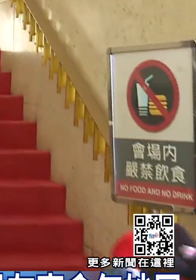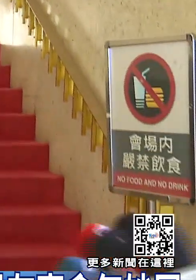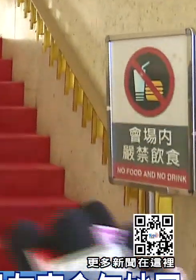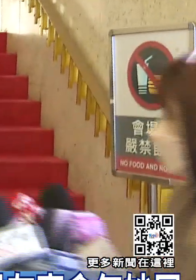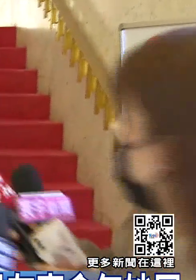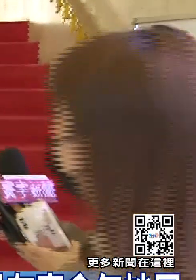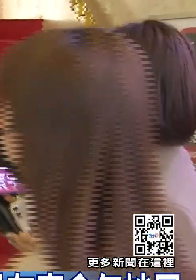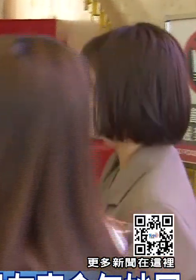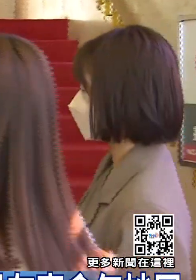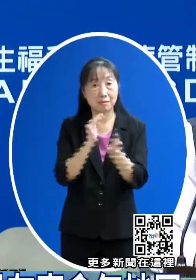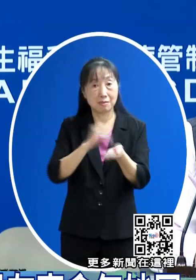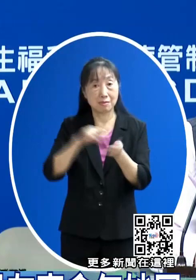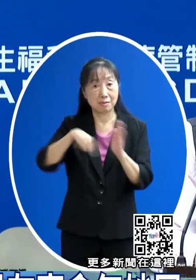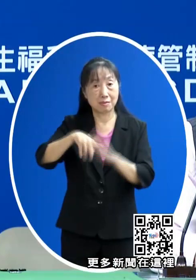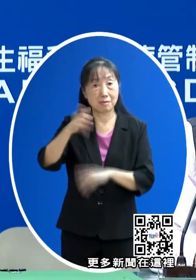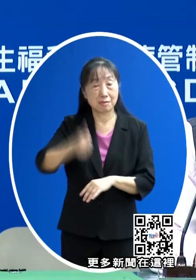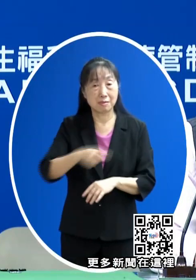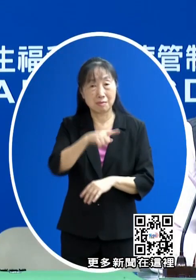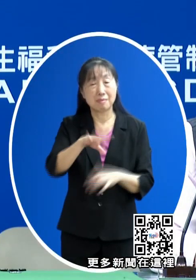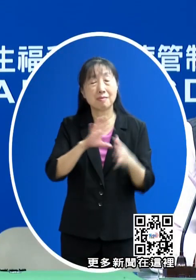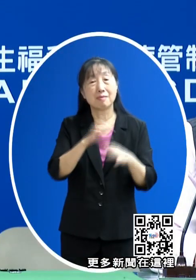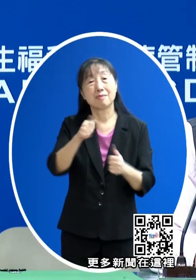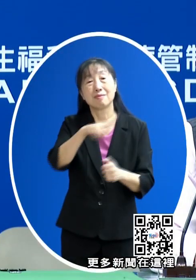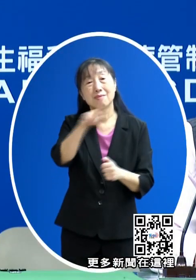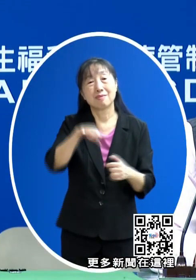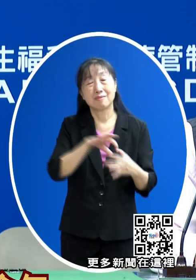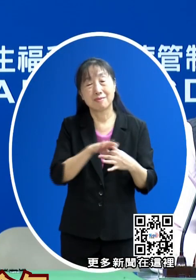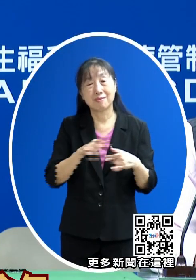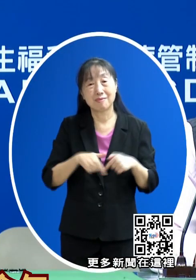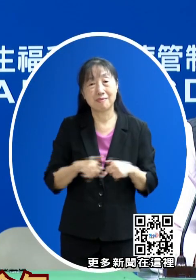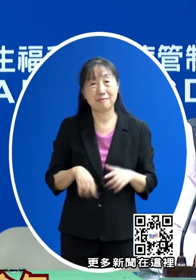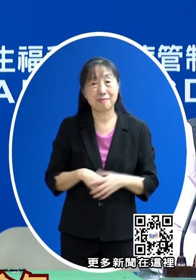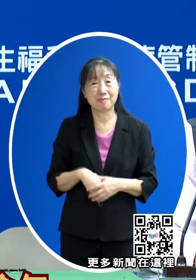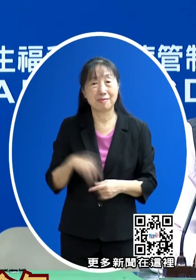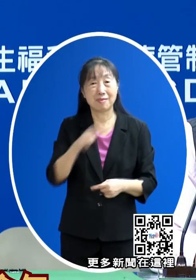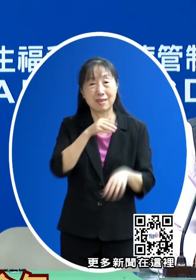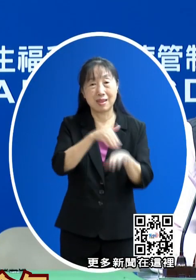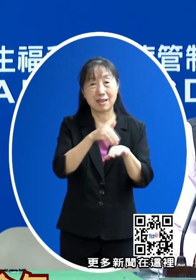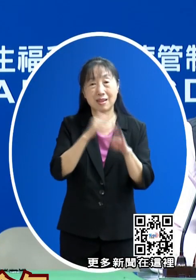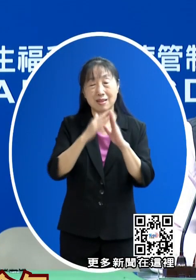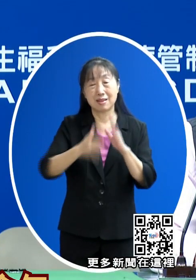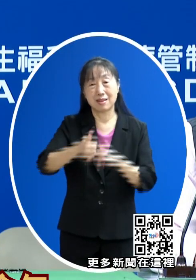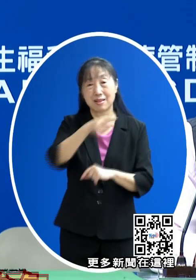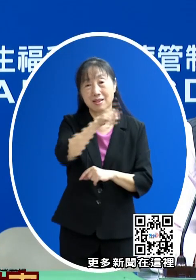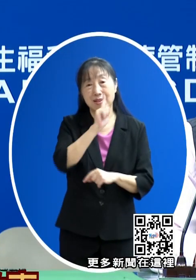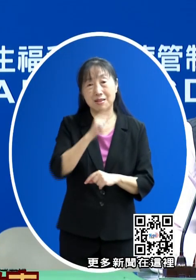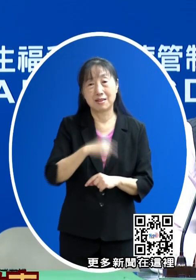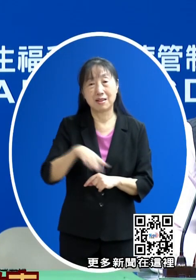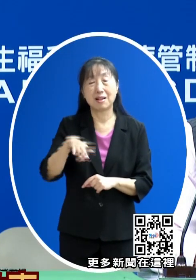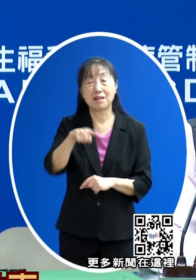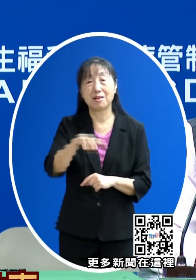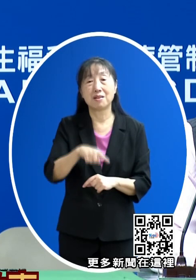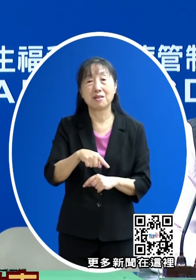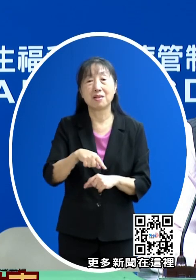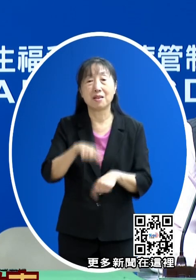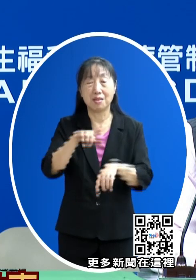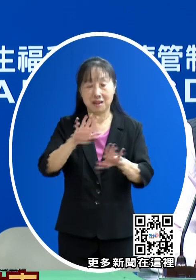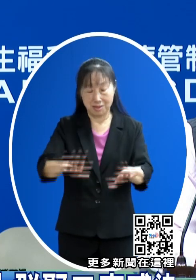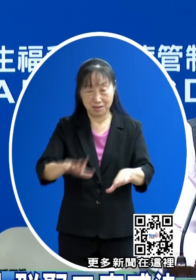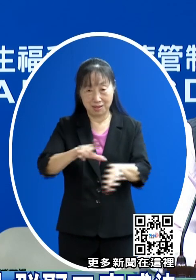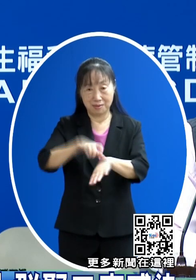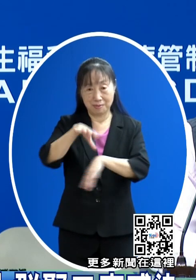他的回答耐人寻味。 谢谢大家关心，我套一句侯市长的这个金句，把握当下，好好做